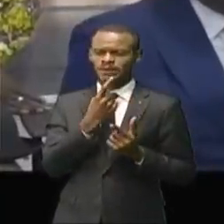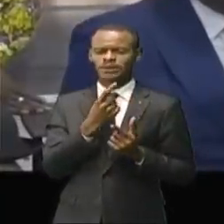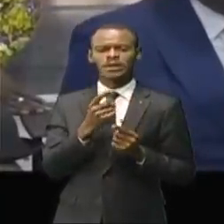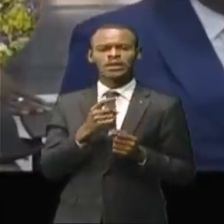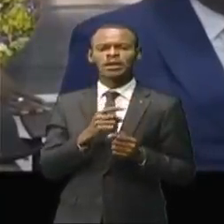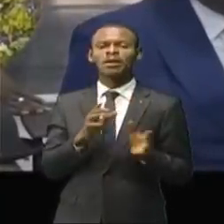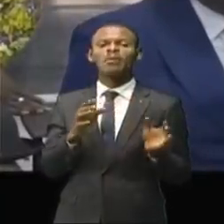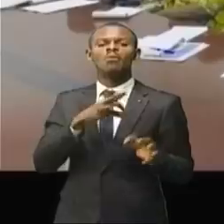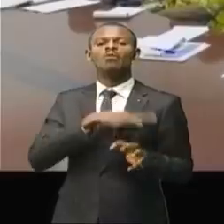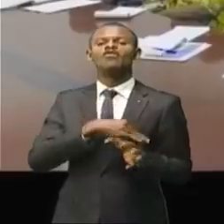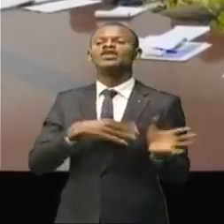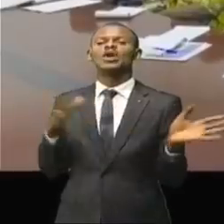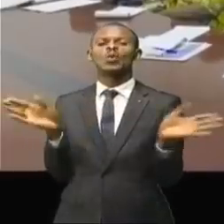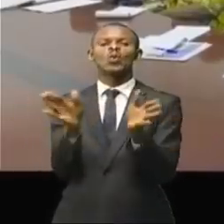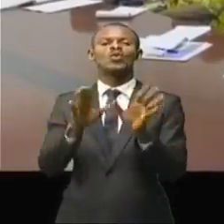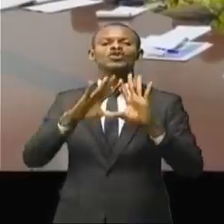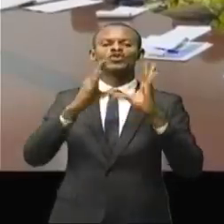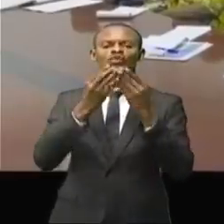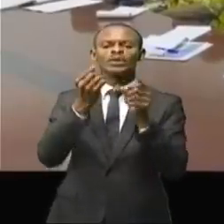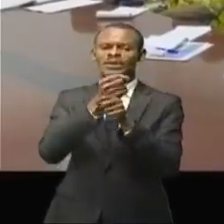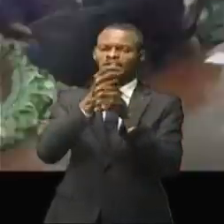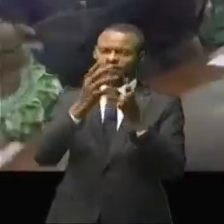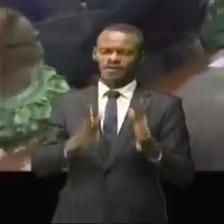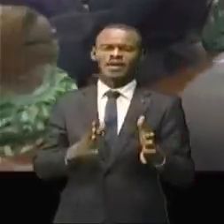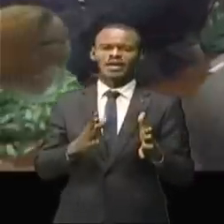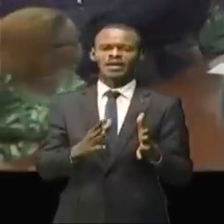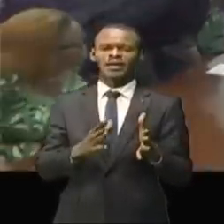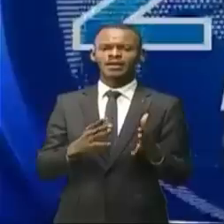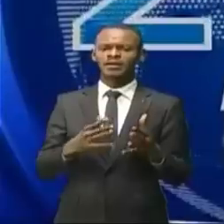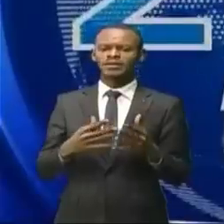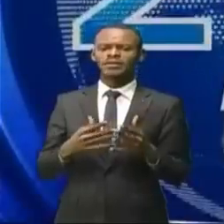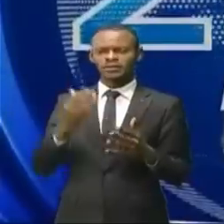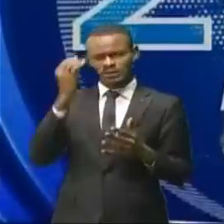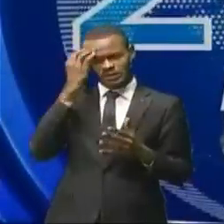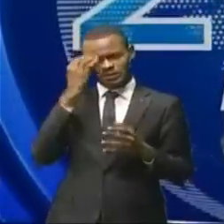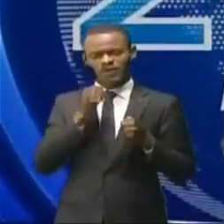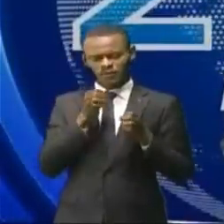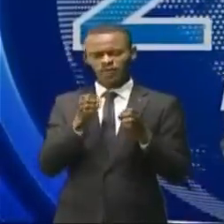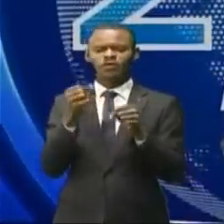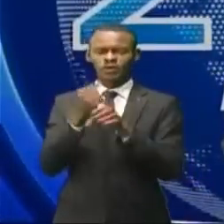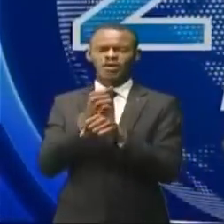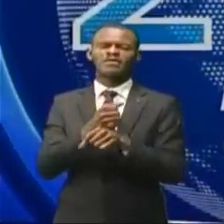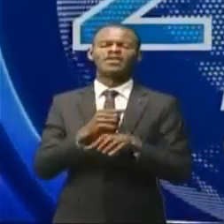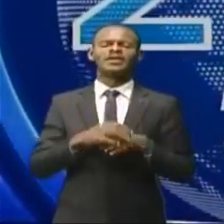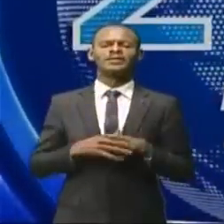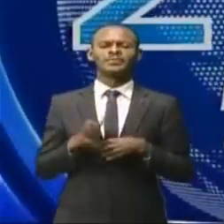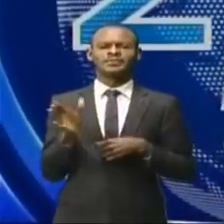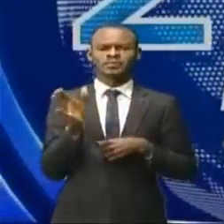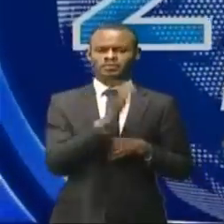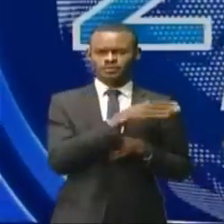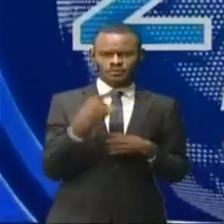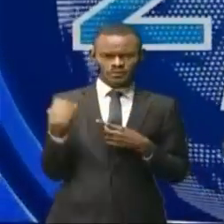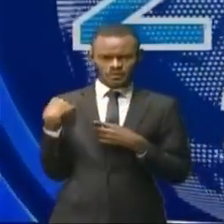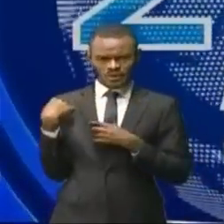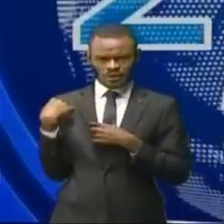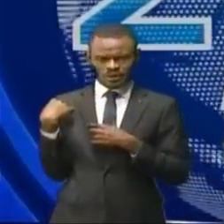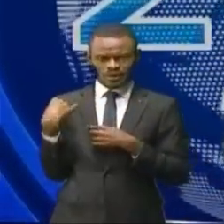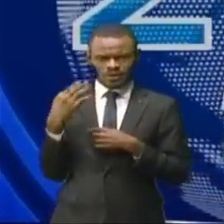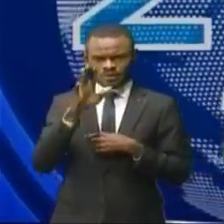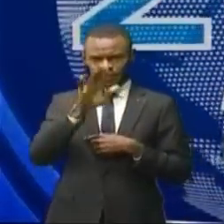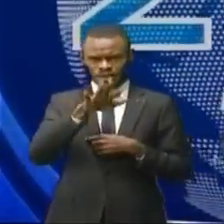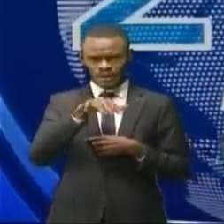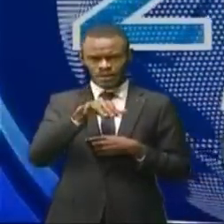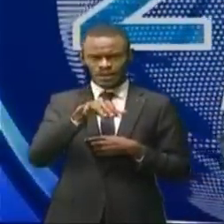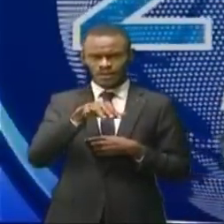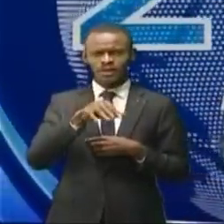qui compte la RDC qu'il est en communion avec eux 50 ans déjà depuis que l'Institut